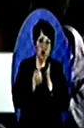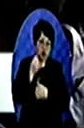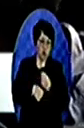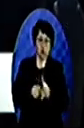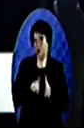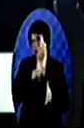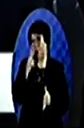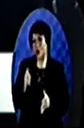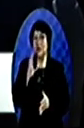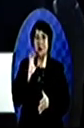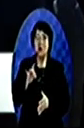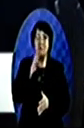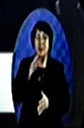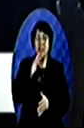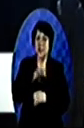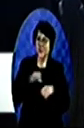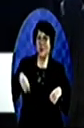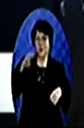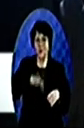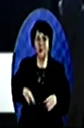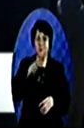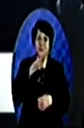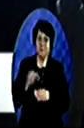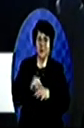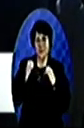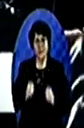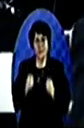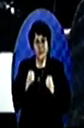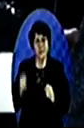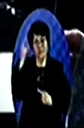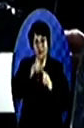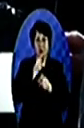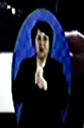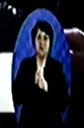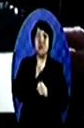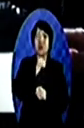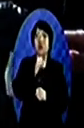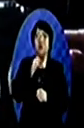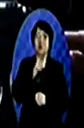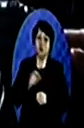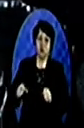хэрхийг хангахын төлөө чадах хэмжээнд ажиллаж байна гэж хилцүүлэгт оролцогчид хэлж байсан юм.